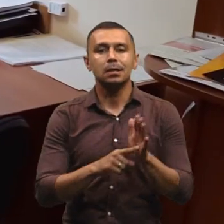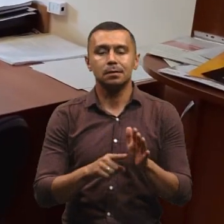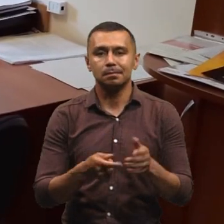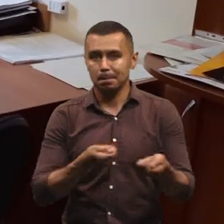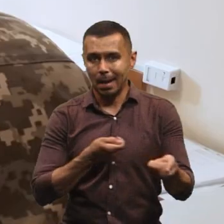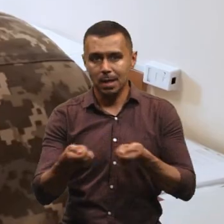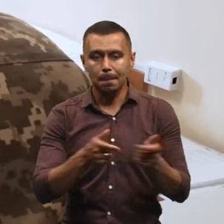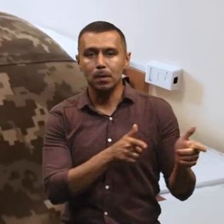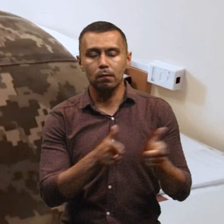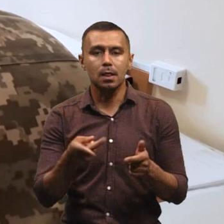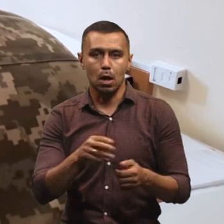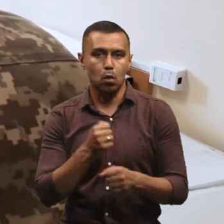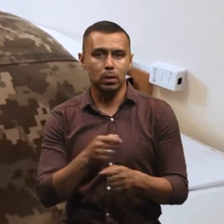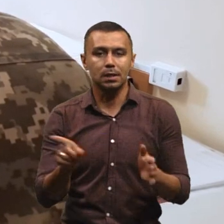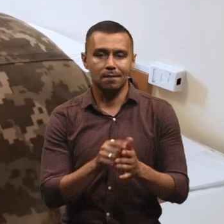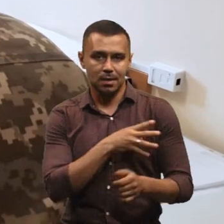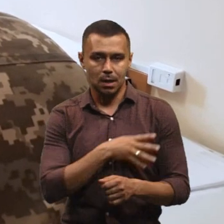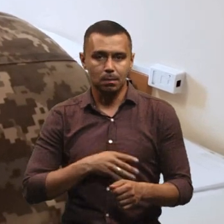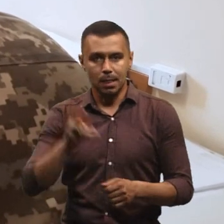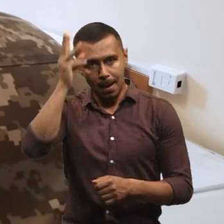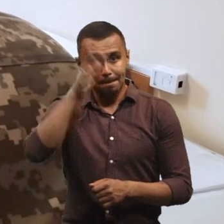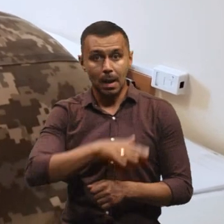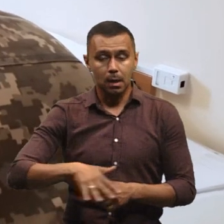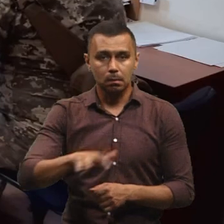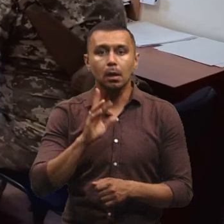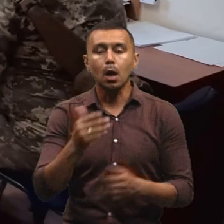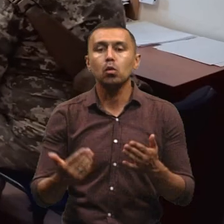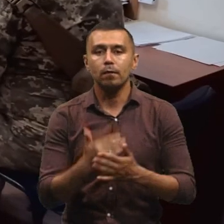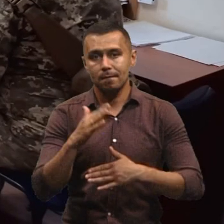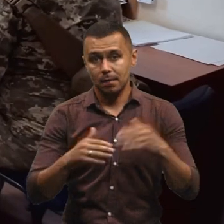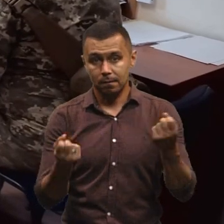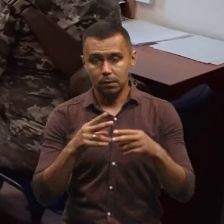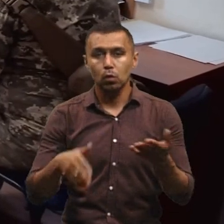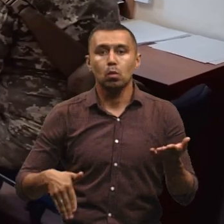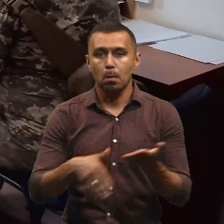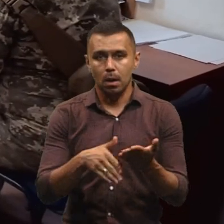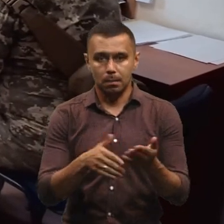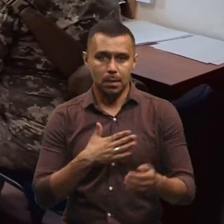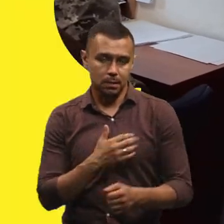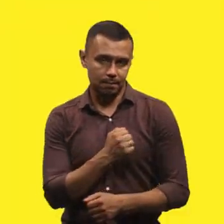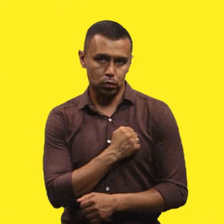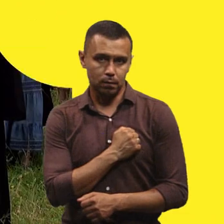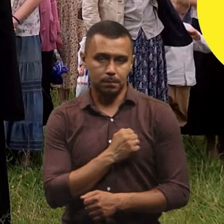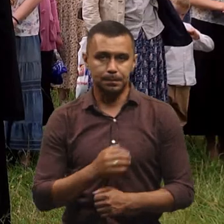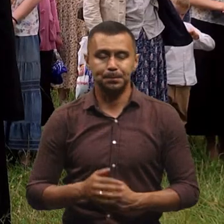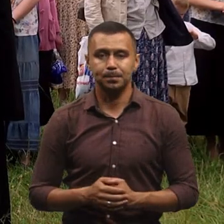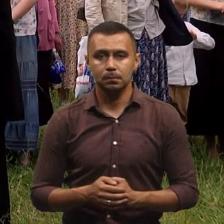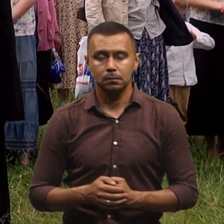кейс-менеджерів підготували для роботи з ветеранами на Хмельниччині як нові фахівці допомагатимуть військовим